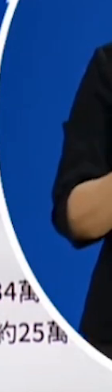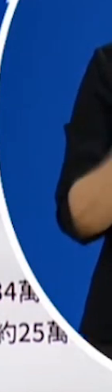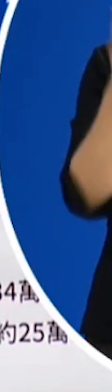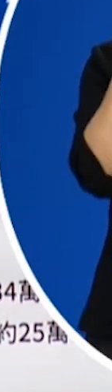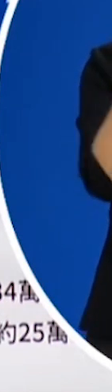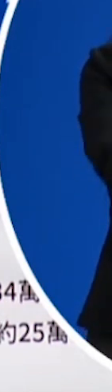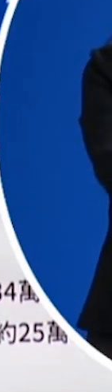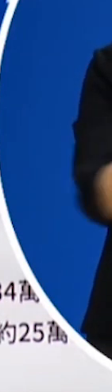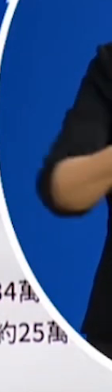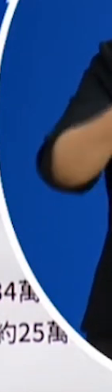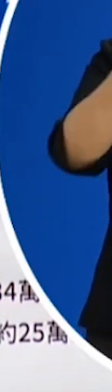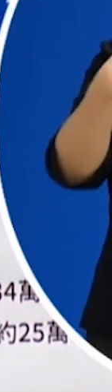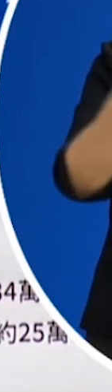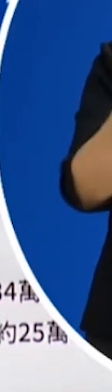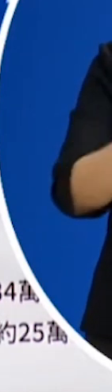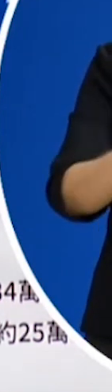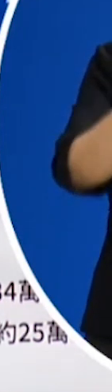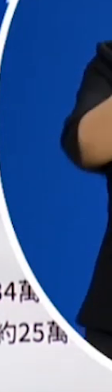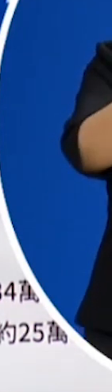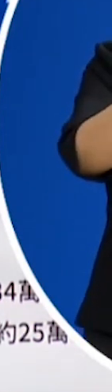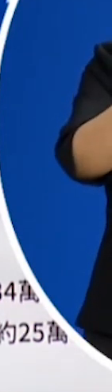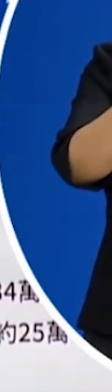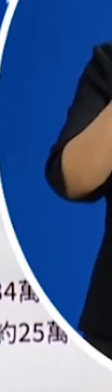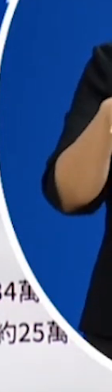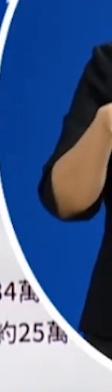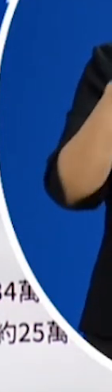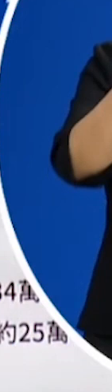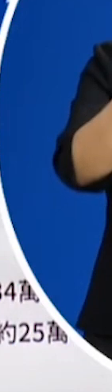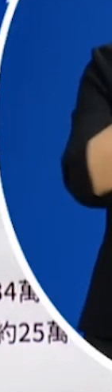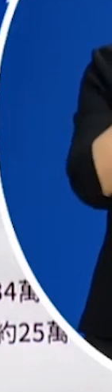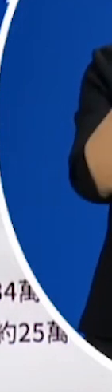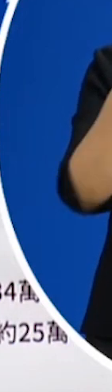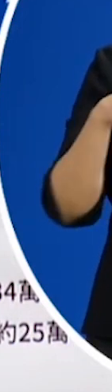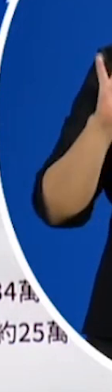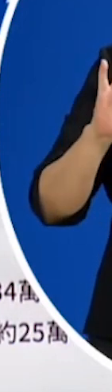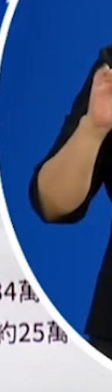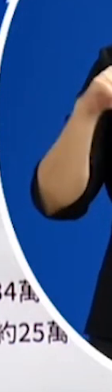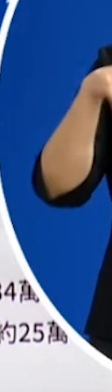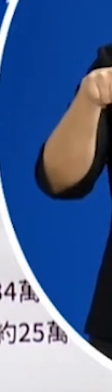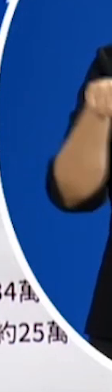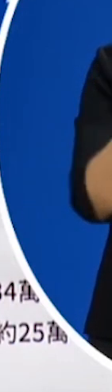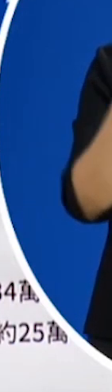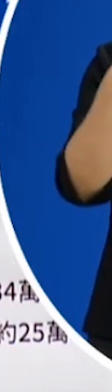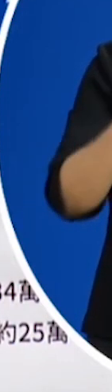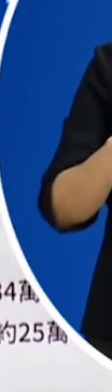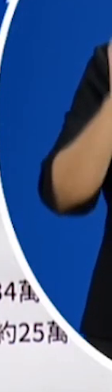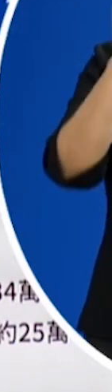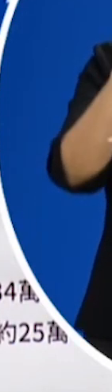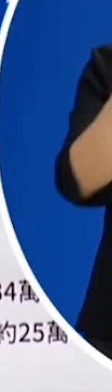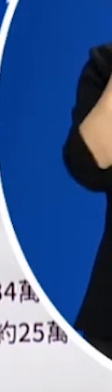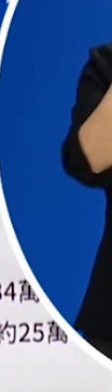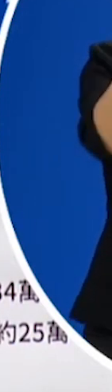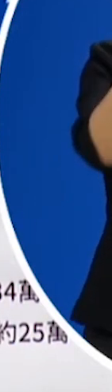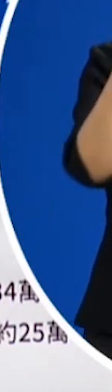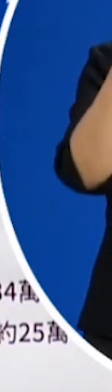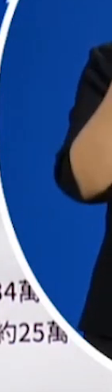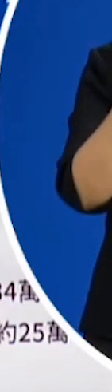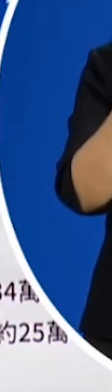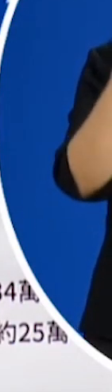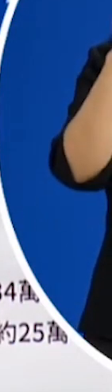你打了一剂哈，有60%，打了2剂有80%，譬如这样说好了。好，那我让100个人哈